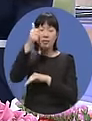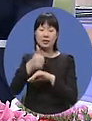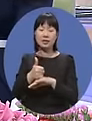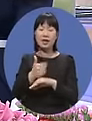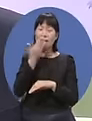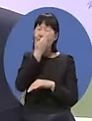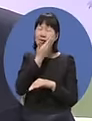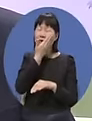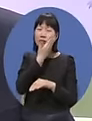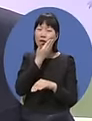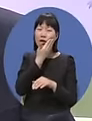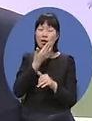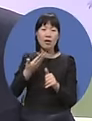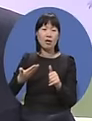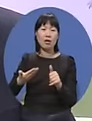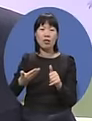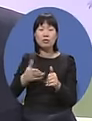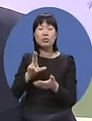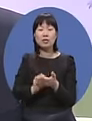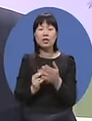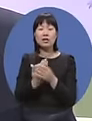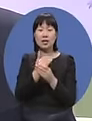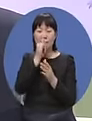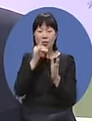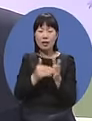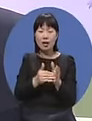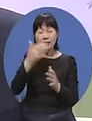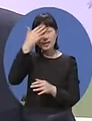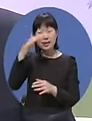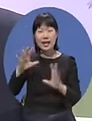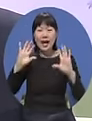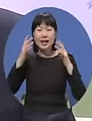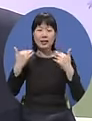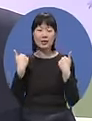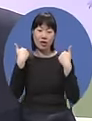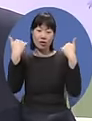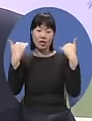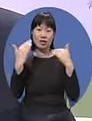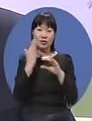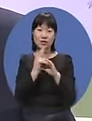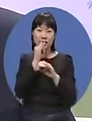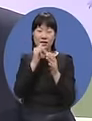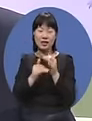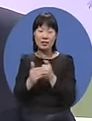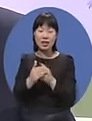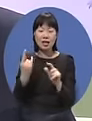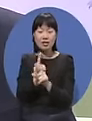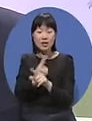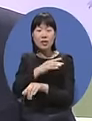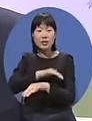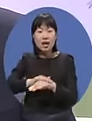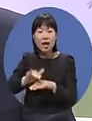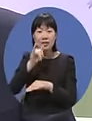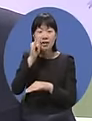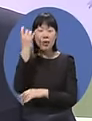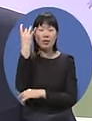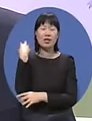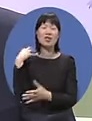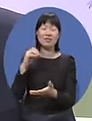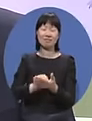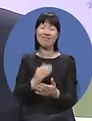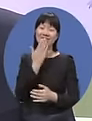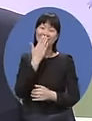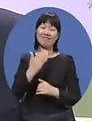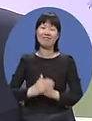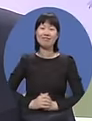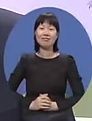궁극적으로는 영양사태에 영향을 줄 수밖에는 없는데 네. 다행히 이제 아이들은 성장 단계에 있기 때문에 치료를 잘만 해주면 원래대로 돌아갈 수